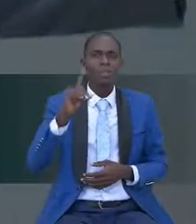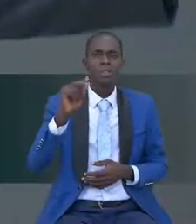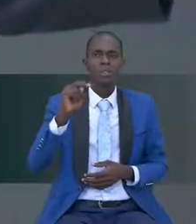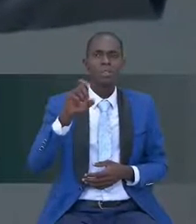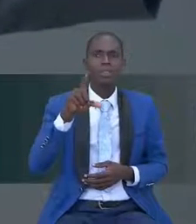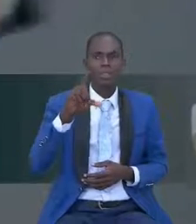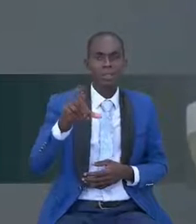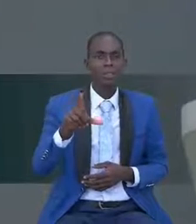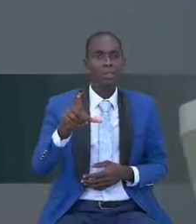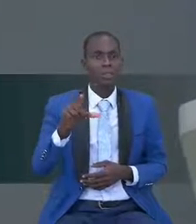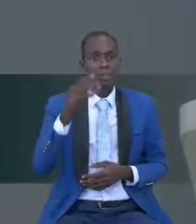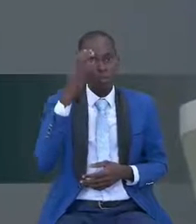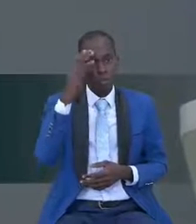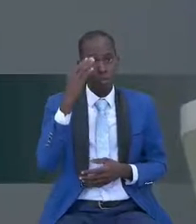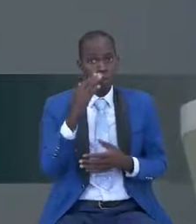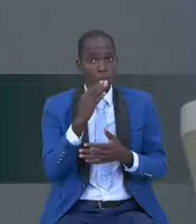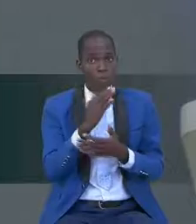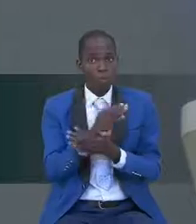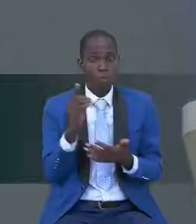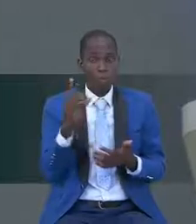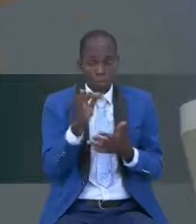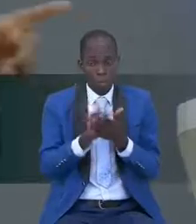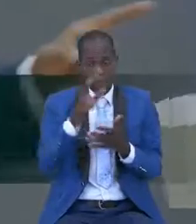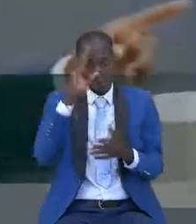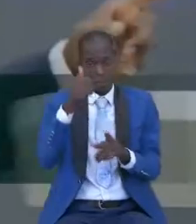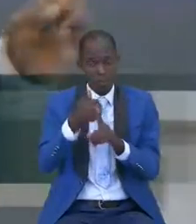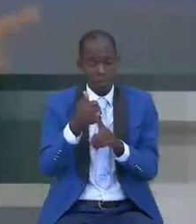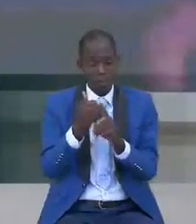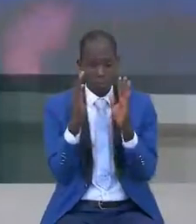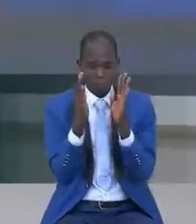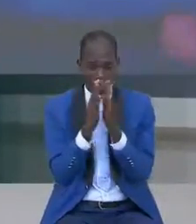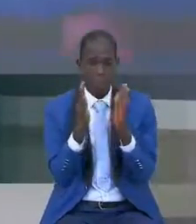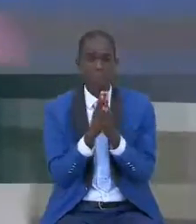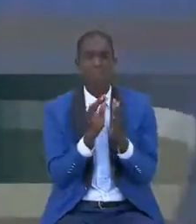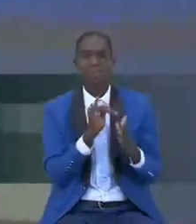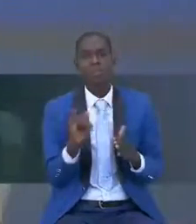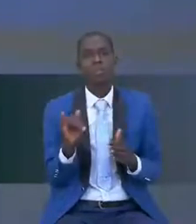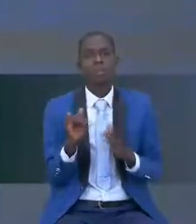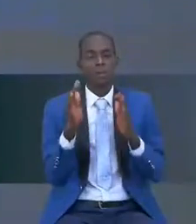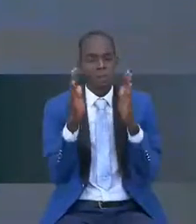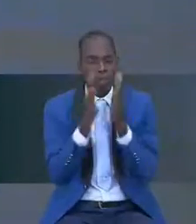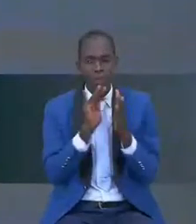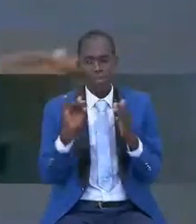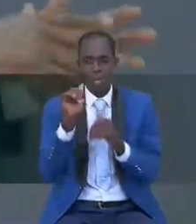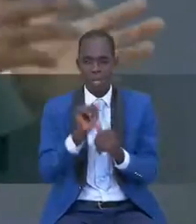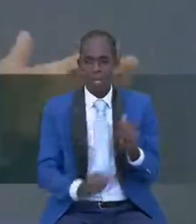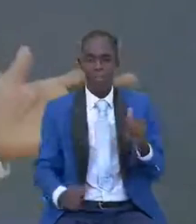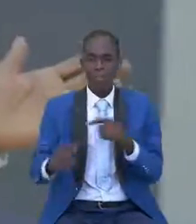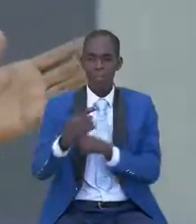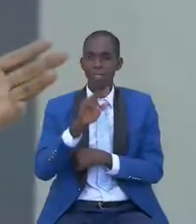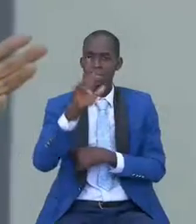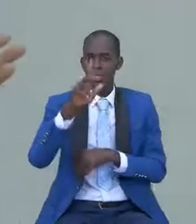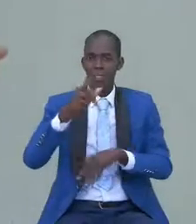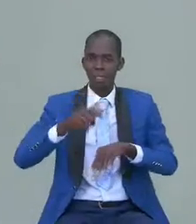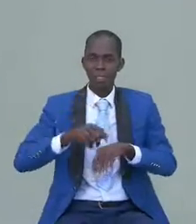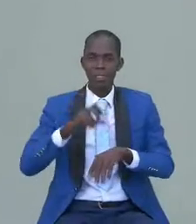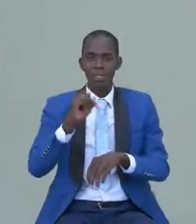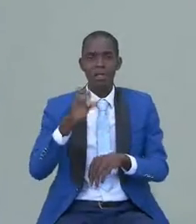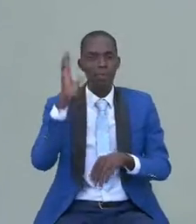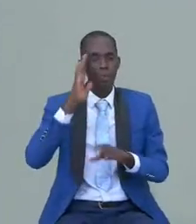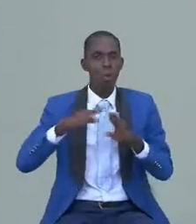prière. Ce n'est pas que quelqu'un priait pour lui, mais il priait lui-même. Chaque jour, trois fois, il ouvrait les